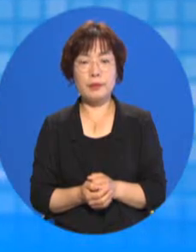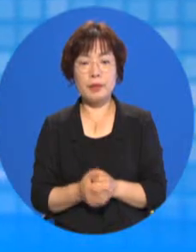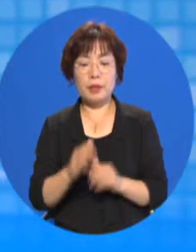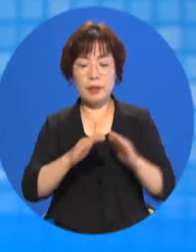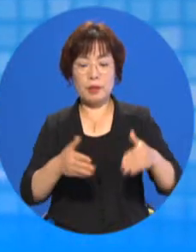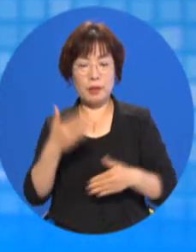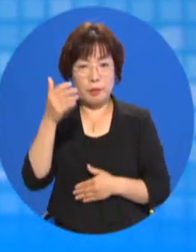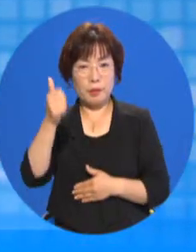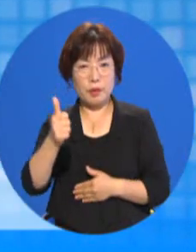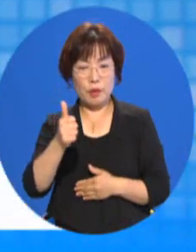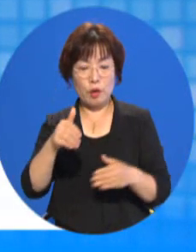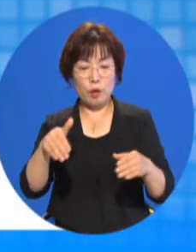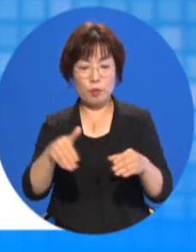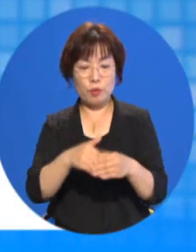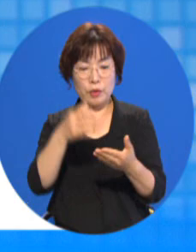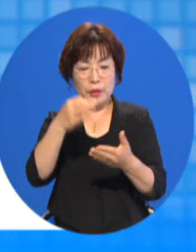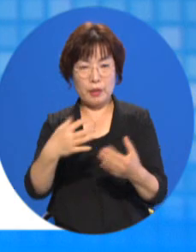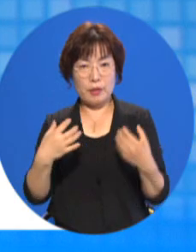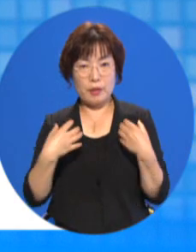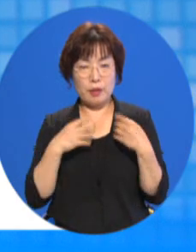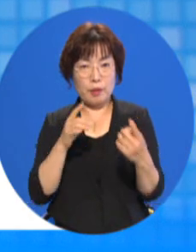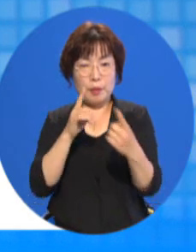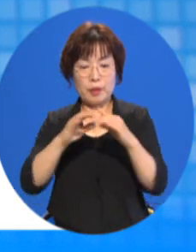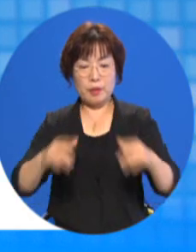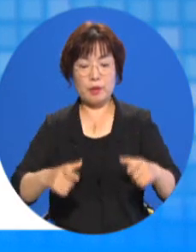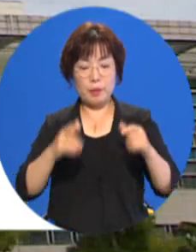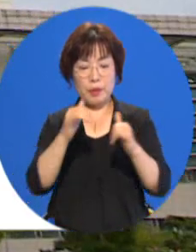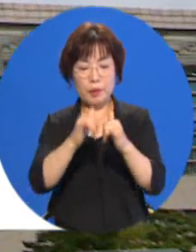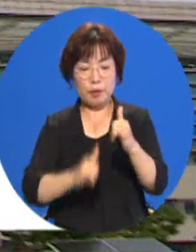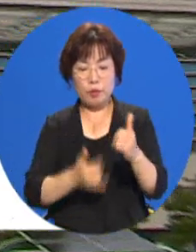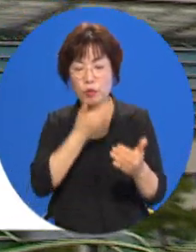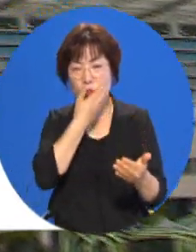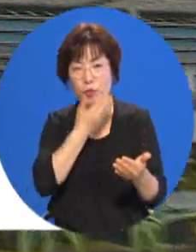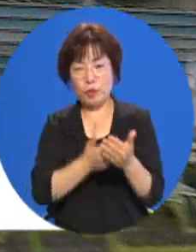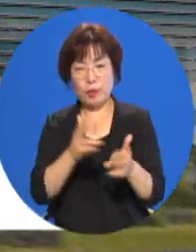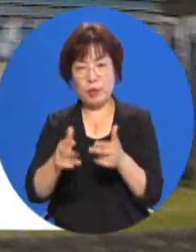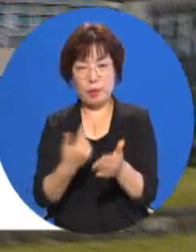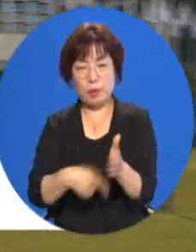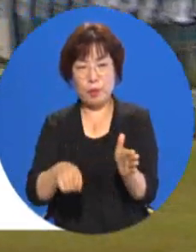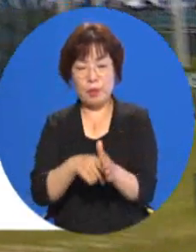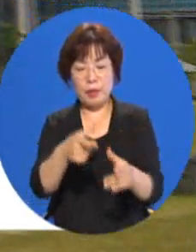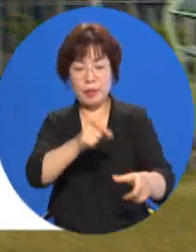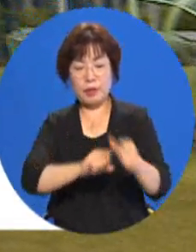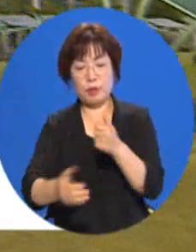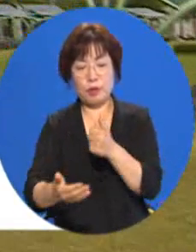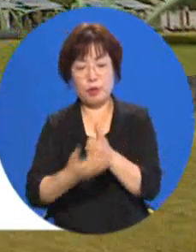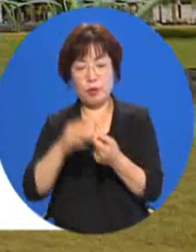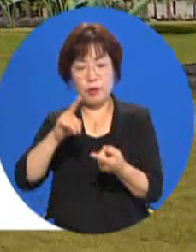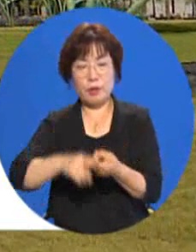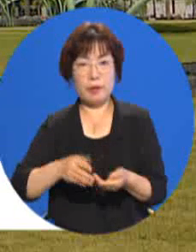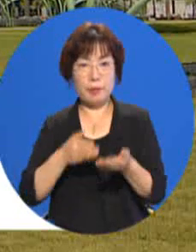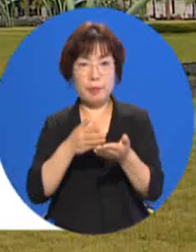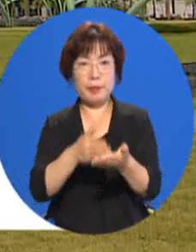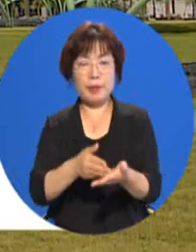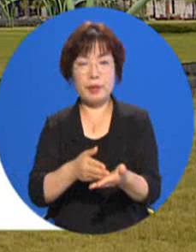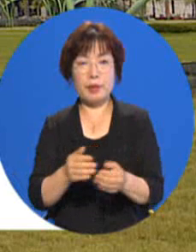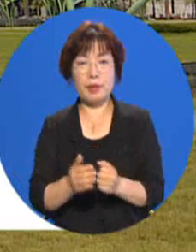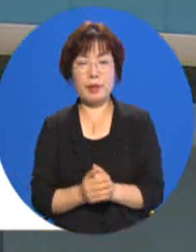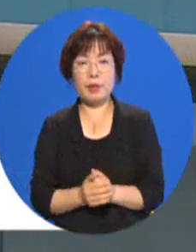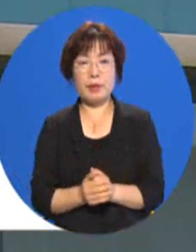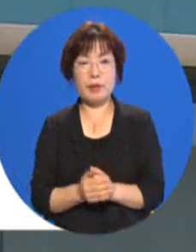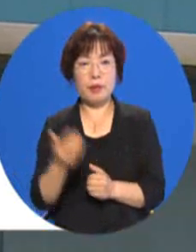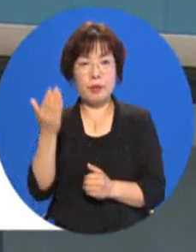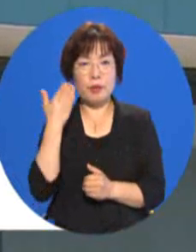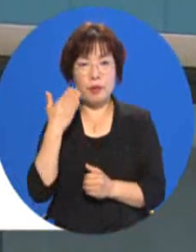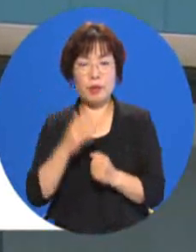김영록 전남지사가 문화재청장을 만나 전남의 역사 현안 사업 추진을 위한 적극적인 지원을 건의했습니다. 김 지사는